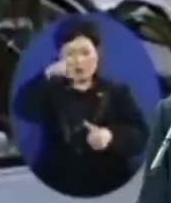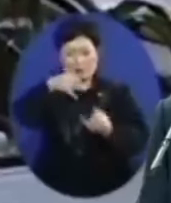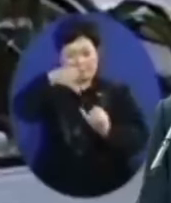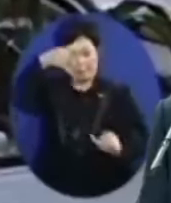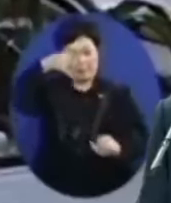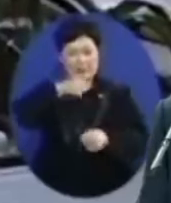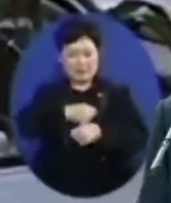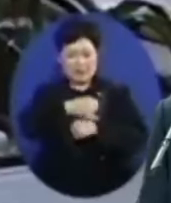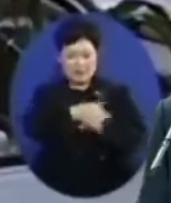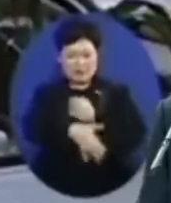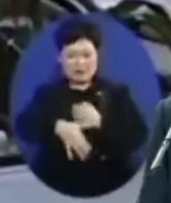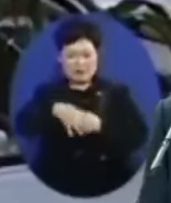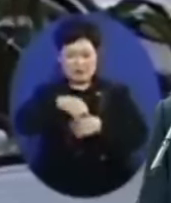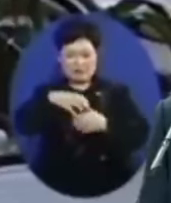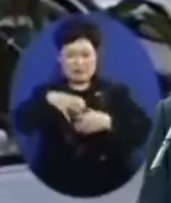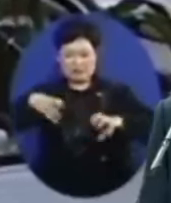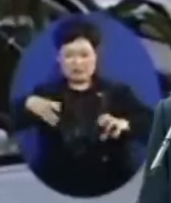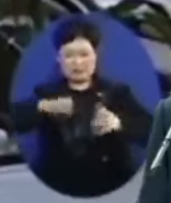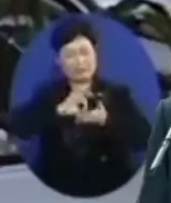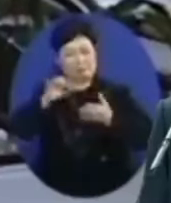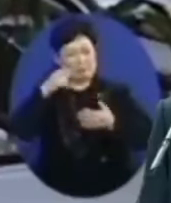보니까 힘을 못 쓰게 돼 있다.